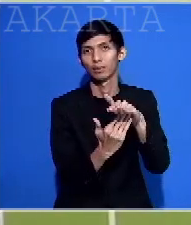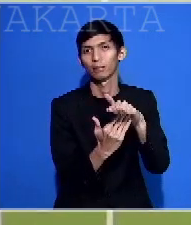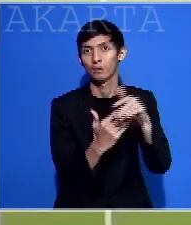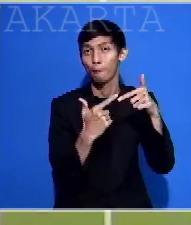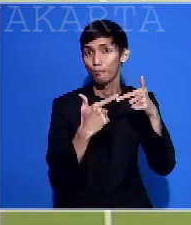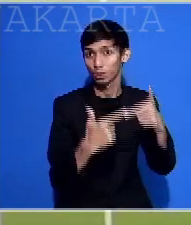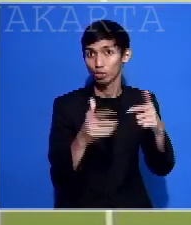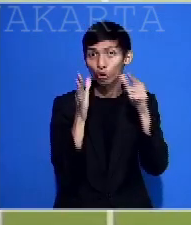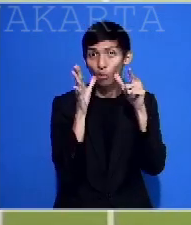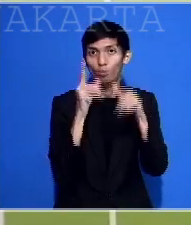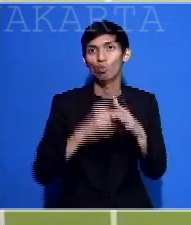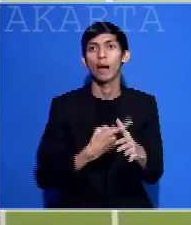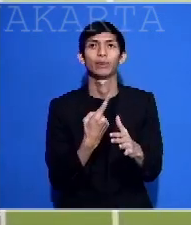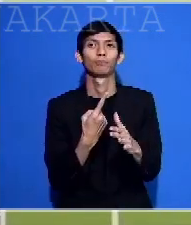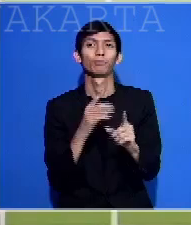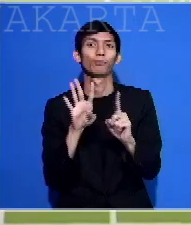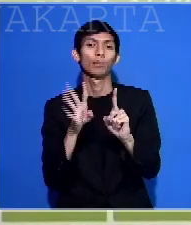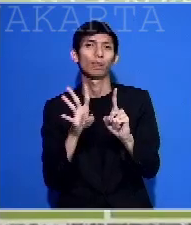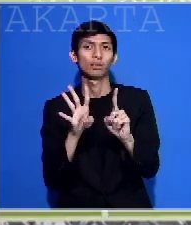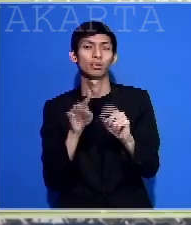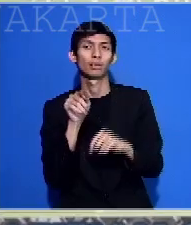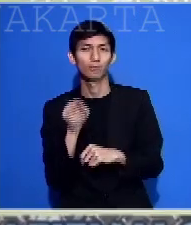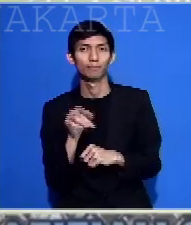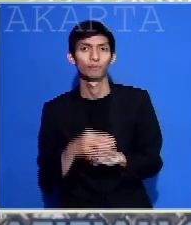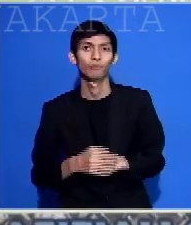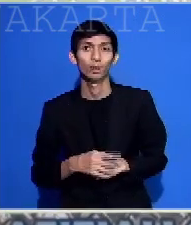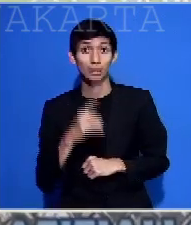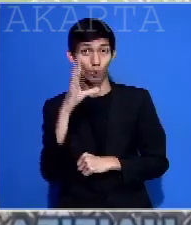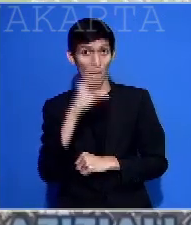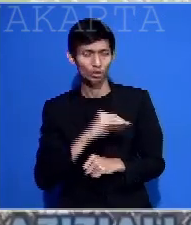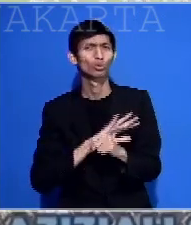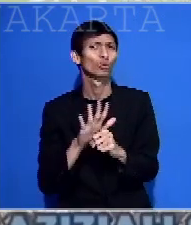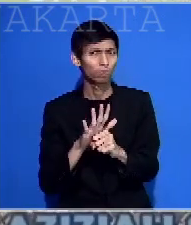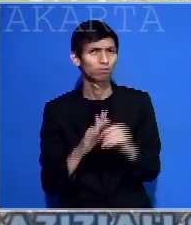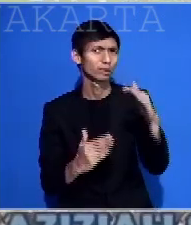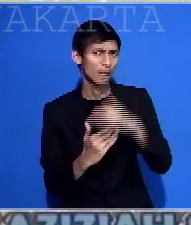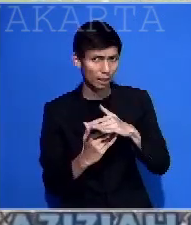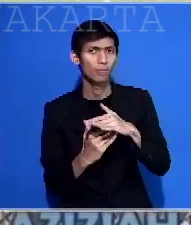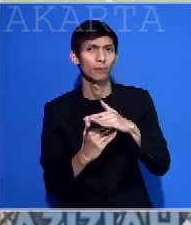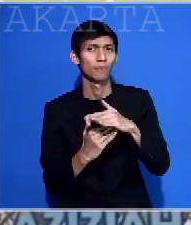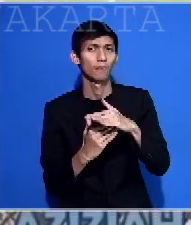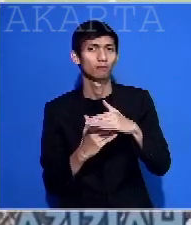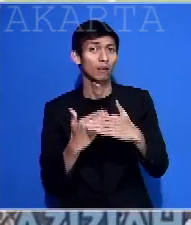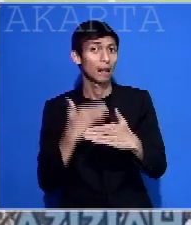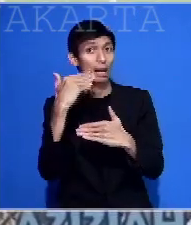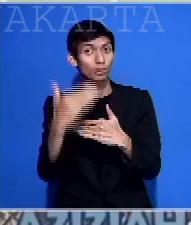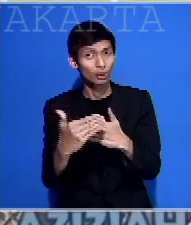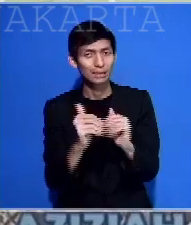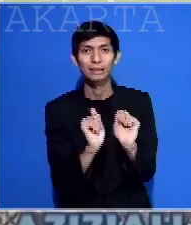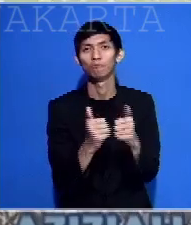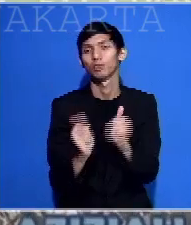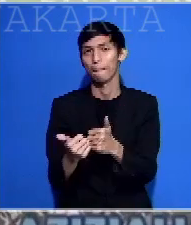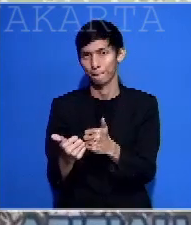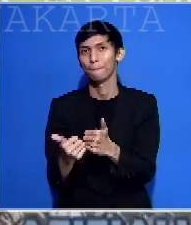tanggal 14 dini hari saya kira waktu s hari itu cukup mereka untuk melaksanakan istirahat kemudian mereka siap-siap untuk